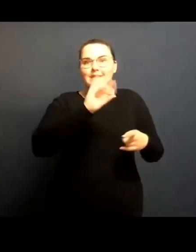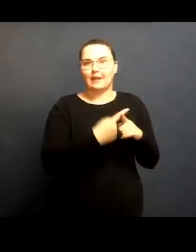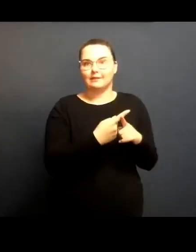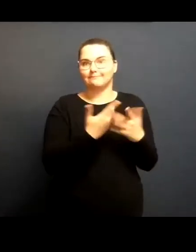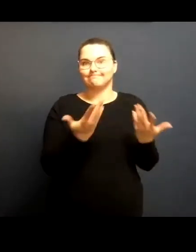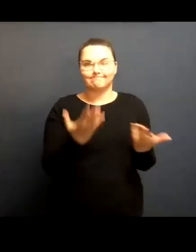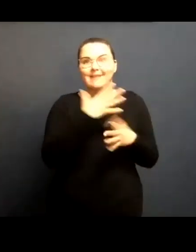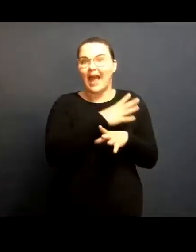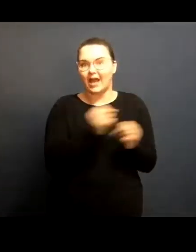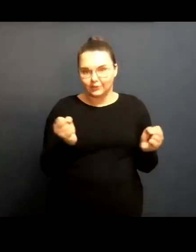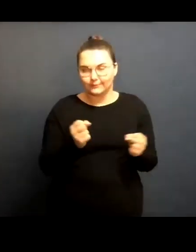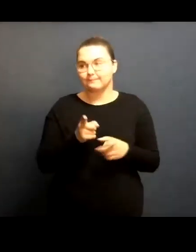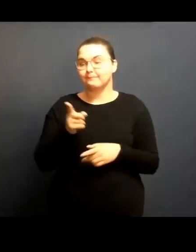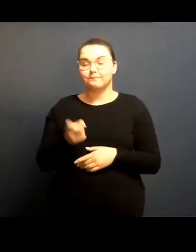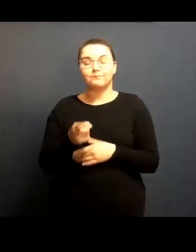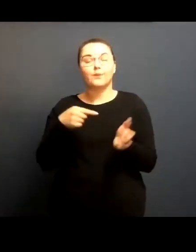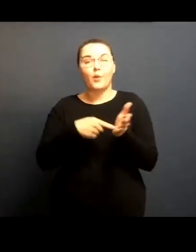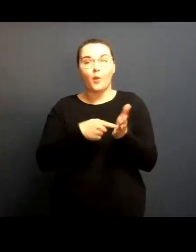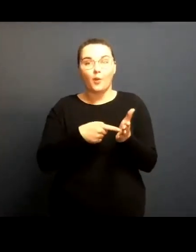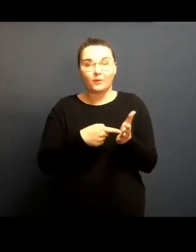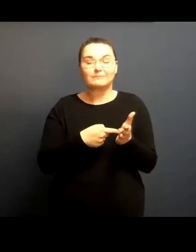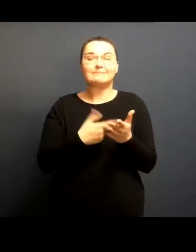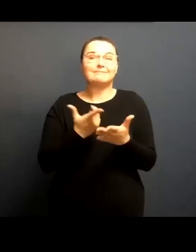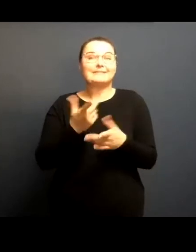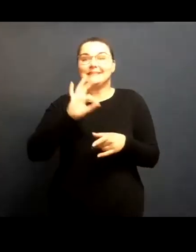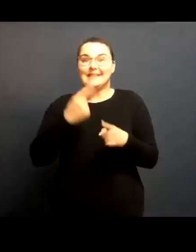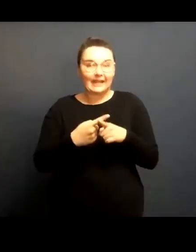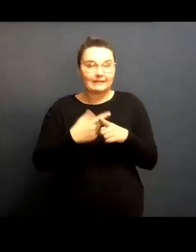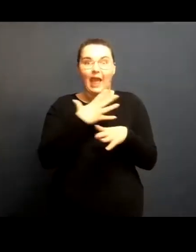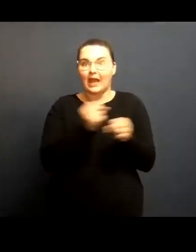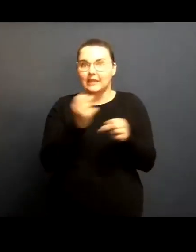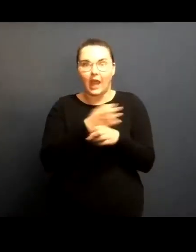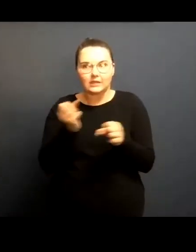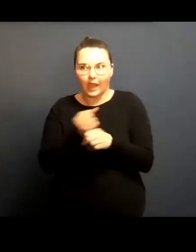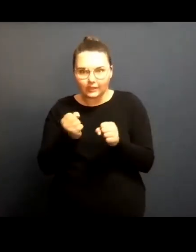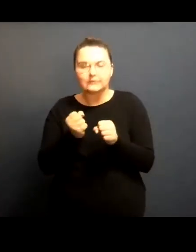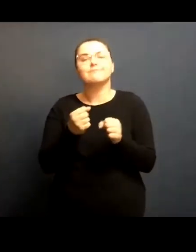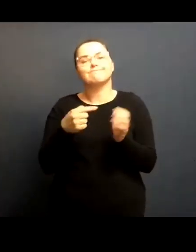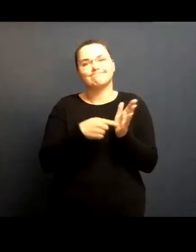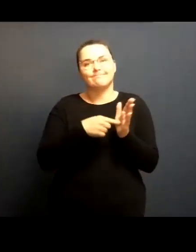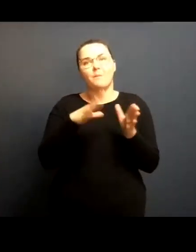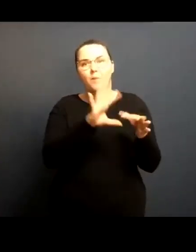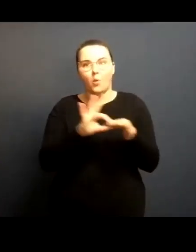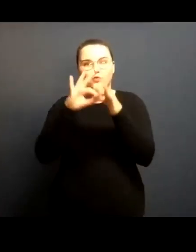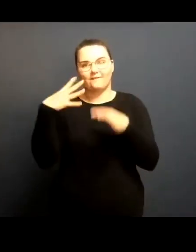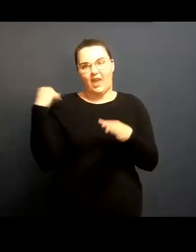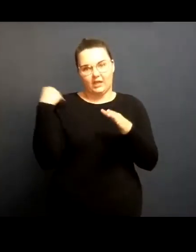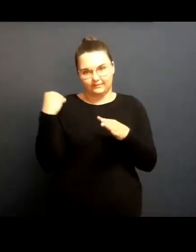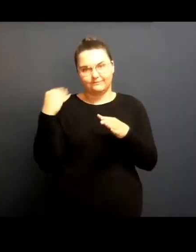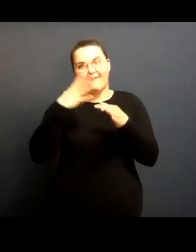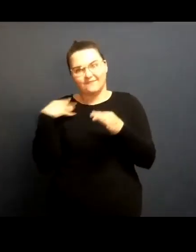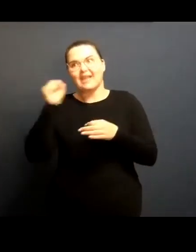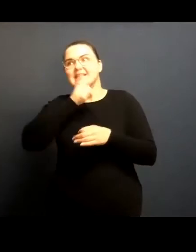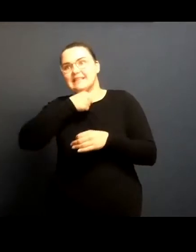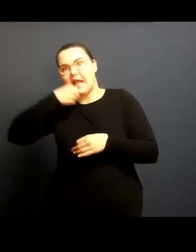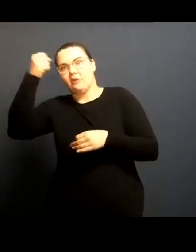seksualna też rośnie z wiekiem i tak mniej więcej powyżej 70. roku życia 74%